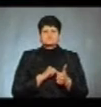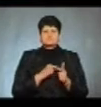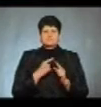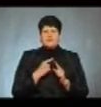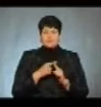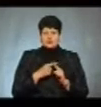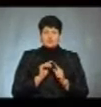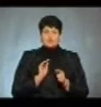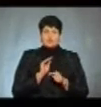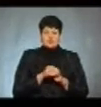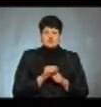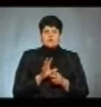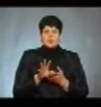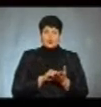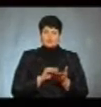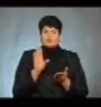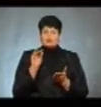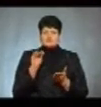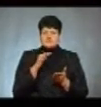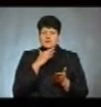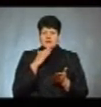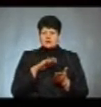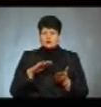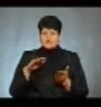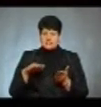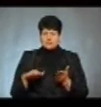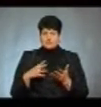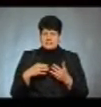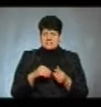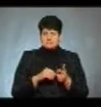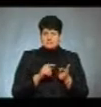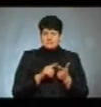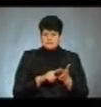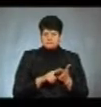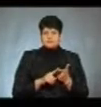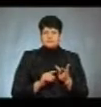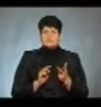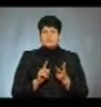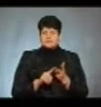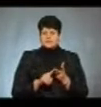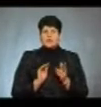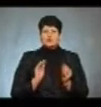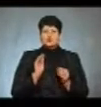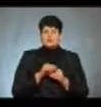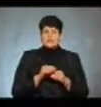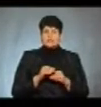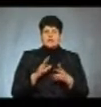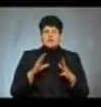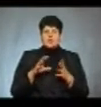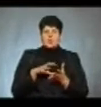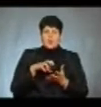плюс додати копію посвідчення багатодітної сім'ї, додати копії про народження